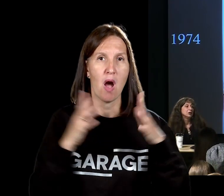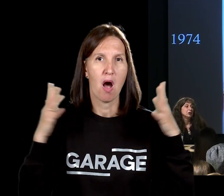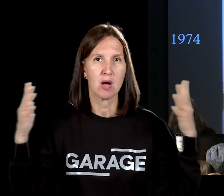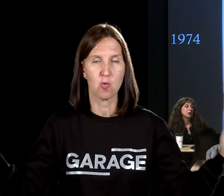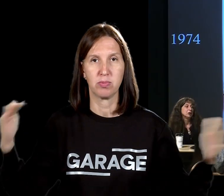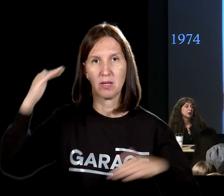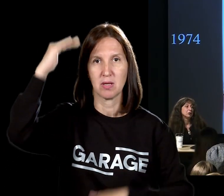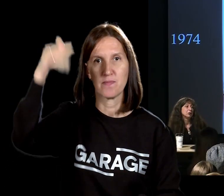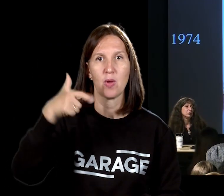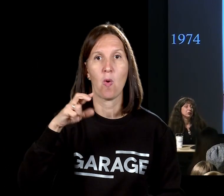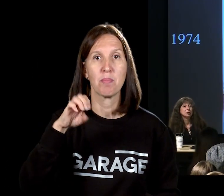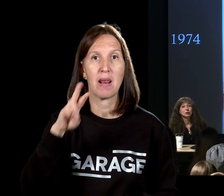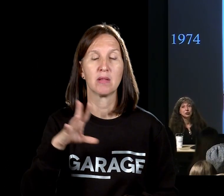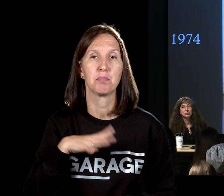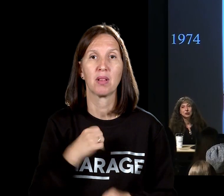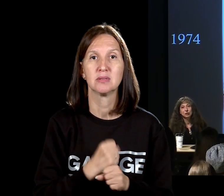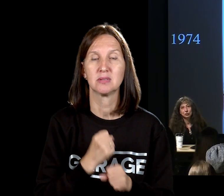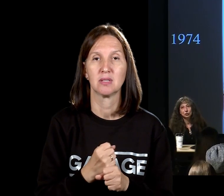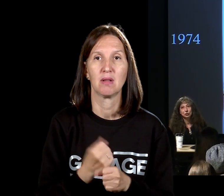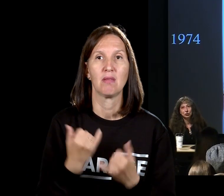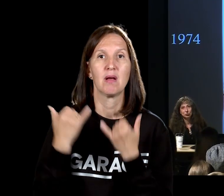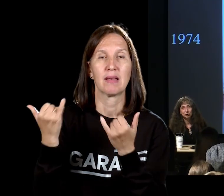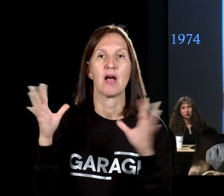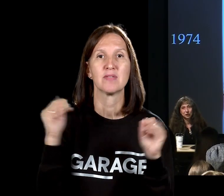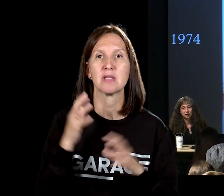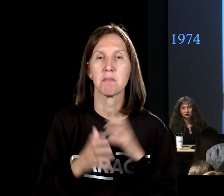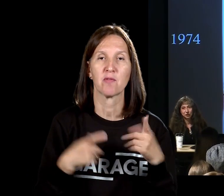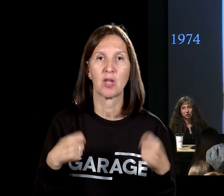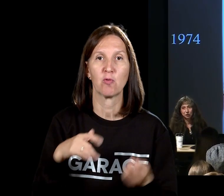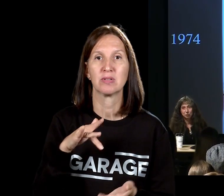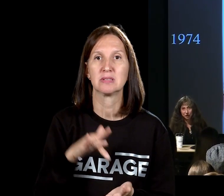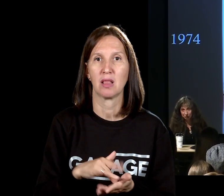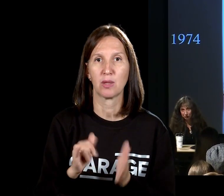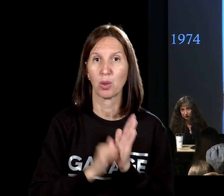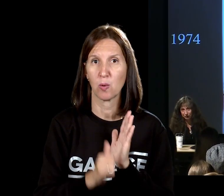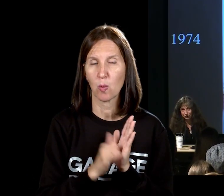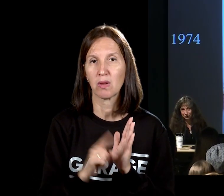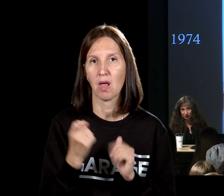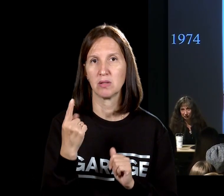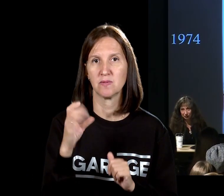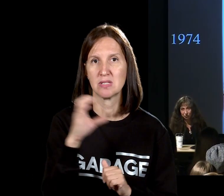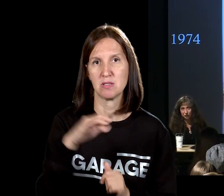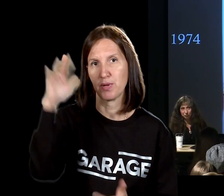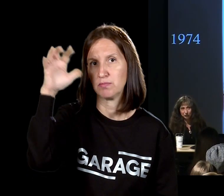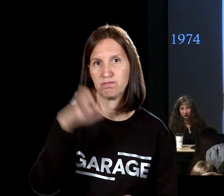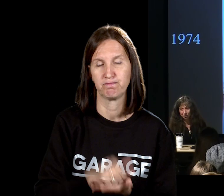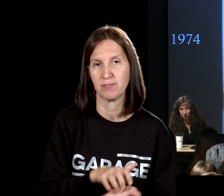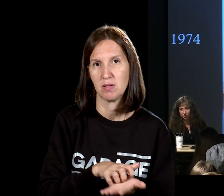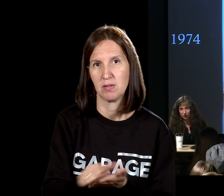был сделан для Всемирного торгового центра в Нью-Йорке. И, собственно говоря, 11 сентября погиб.